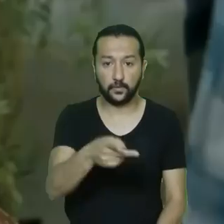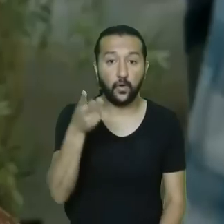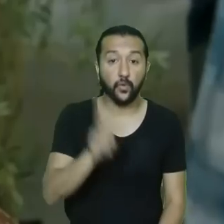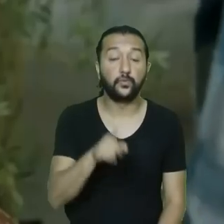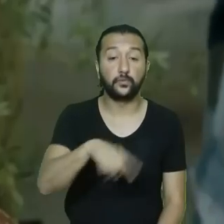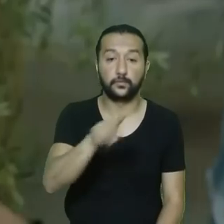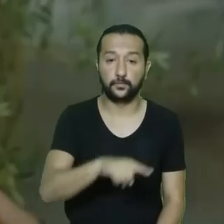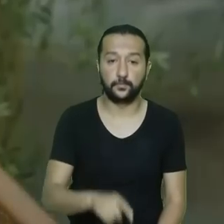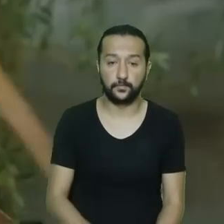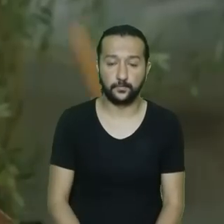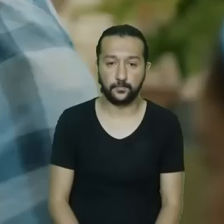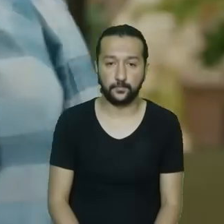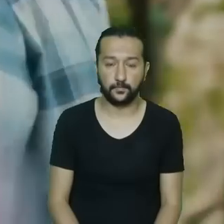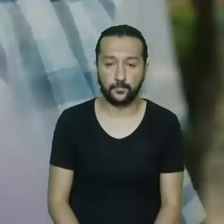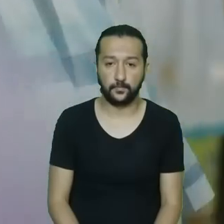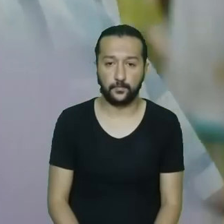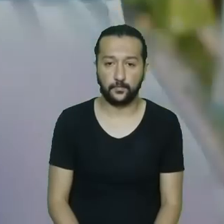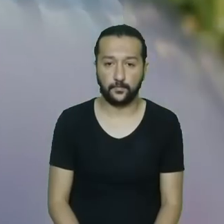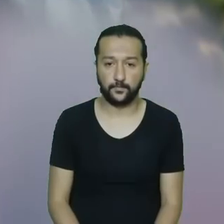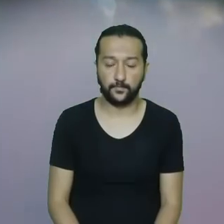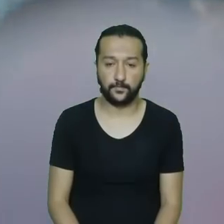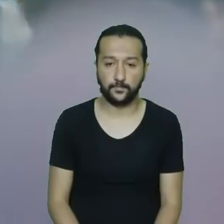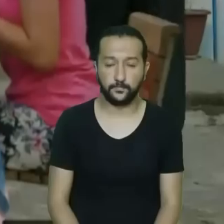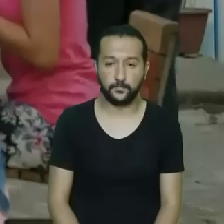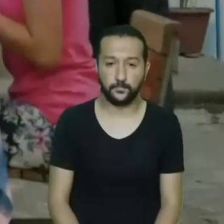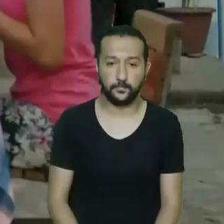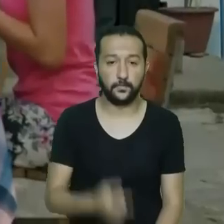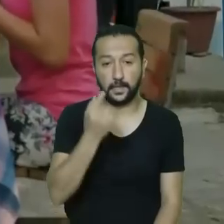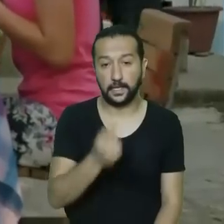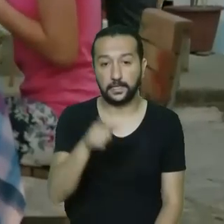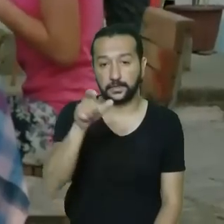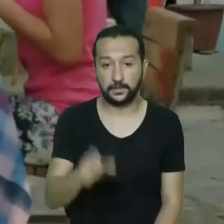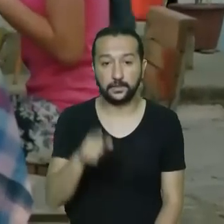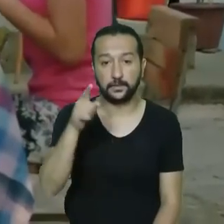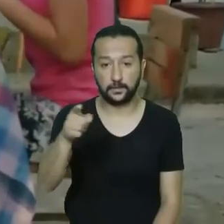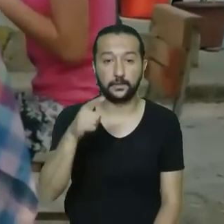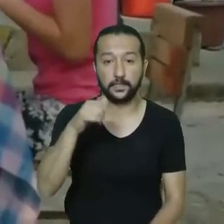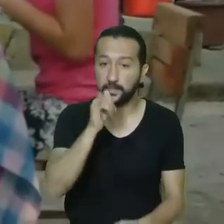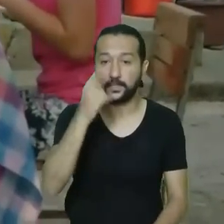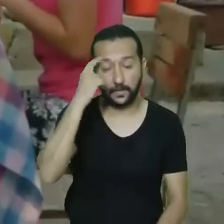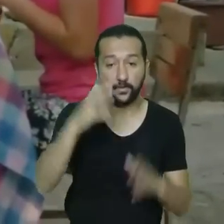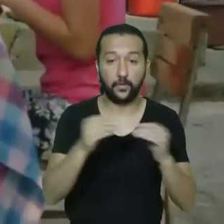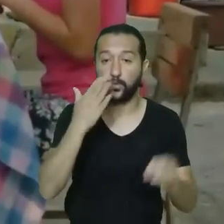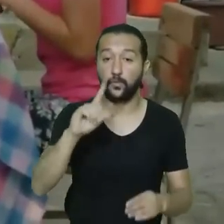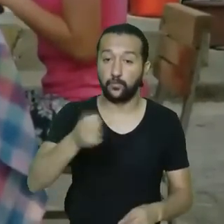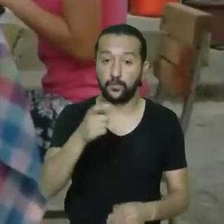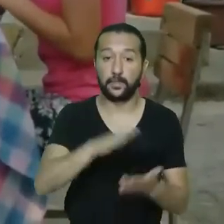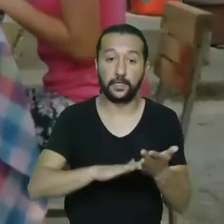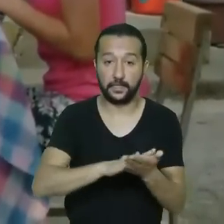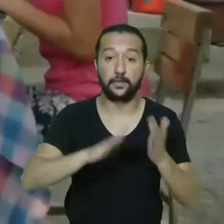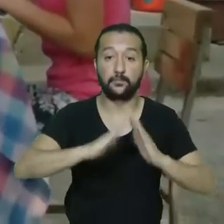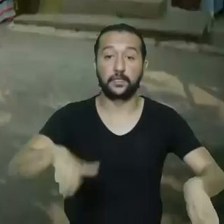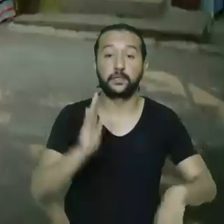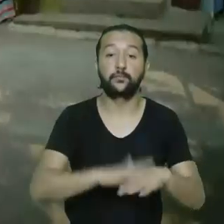Geberdir. Cemil tırsık büzüştü. En azından dinlerlen kafayı bulmuyor. Bulup da gına gecesi